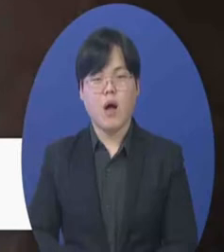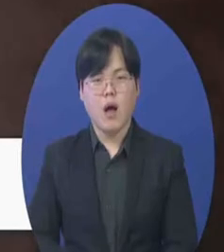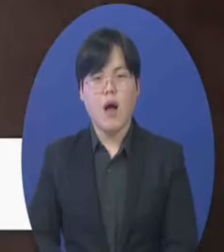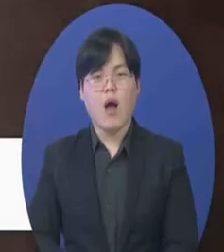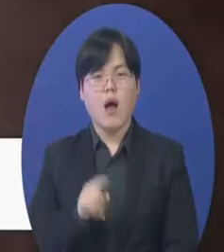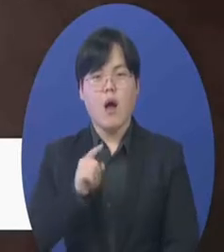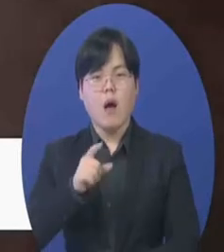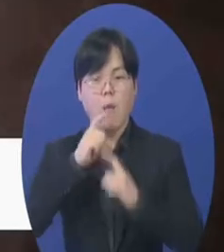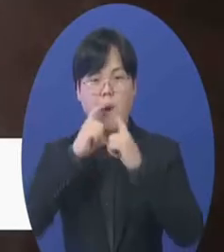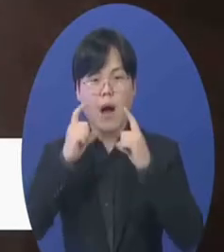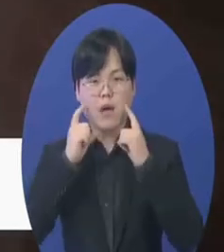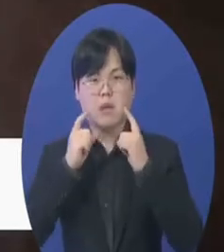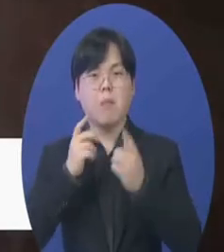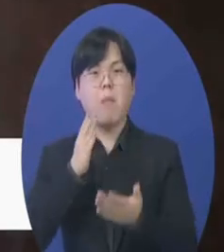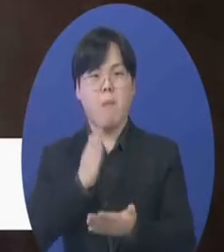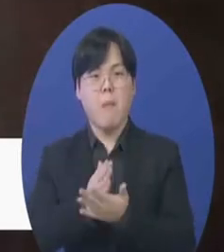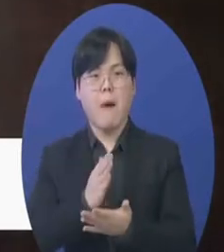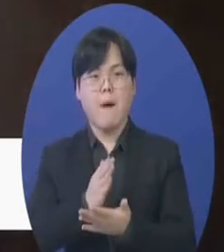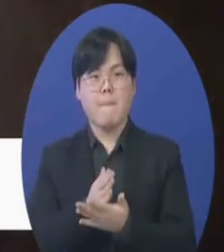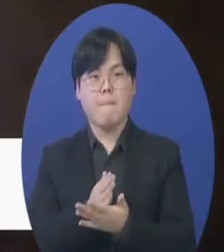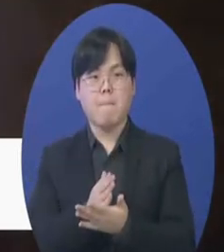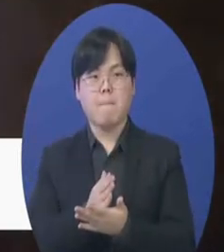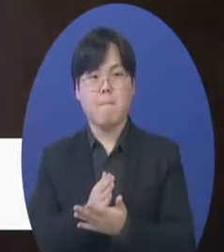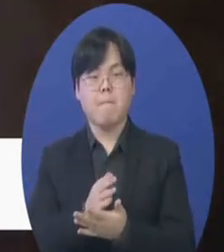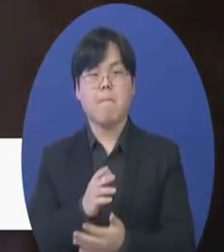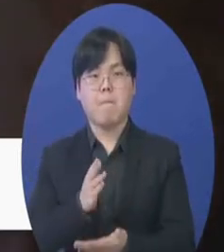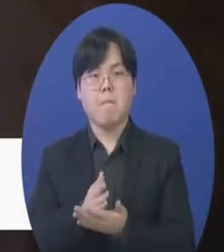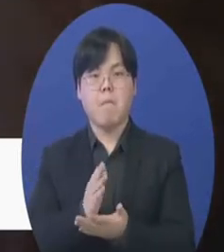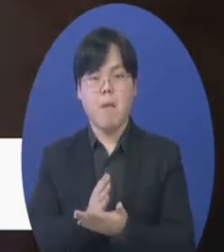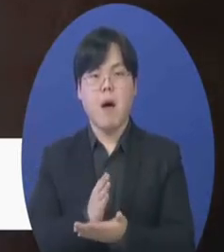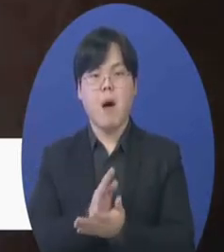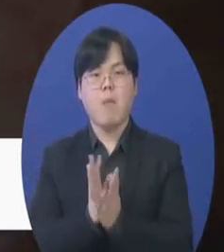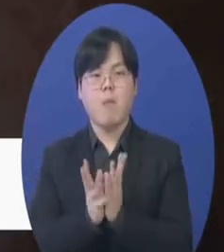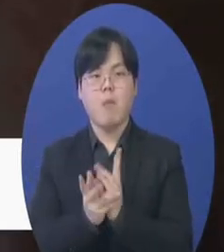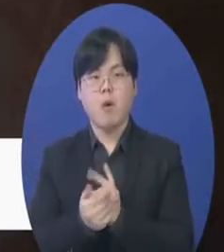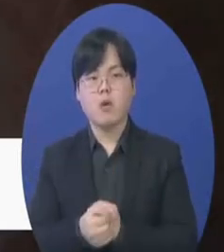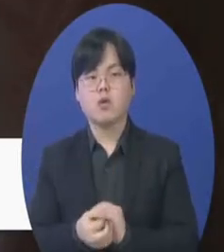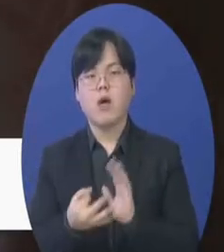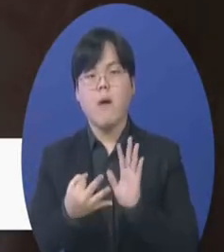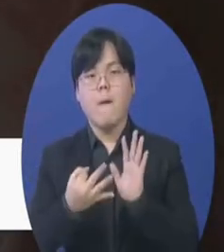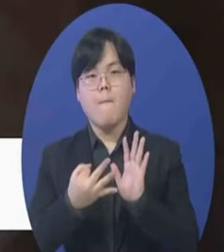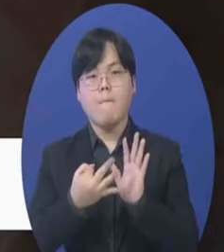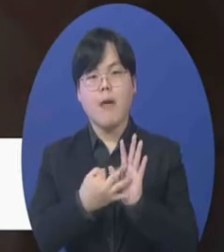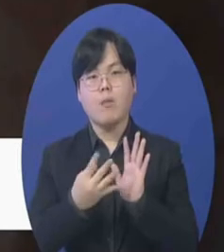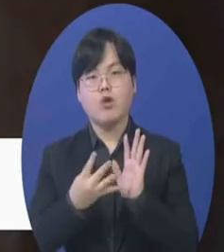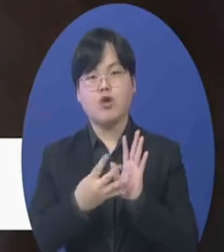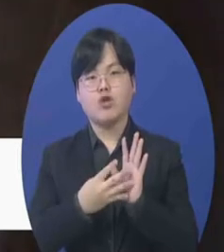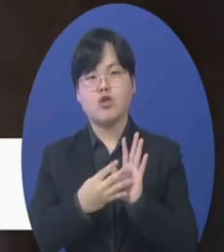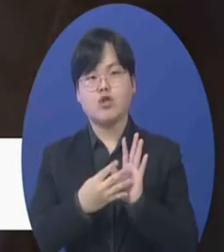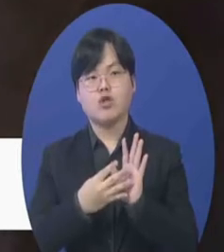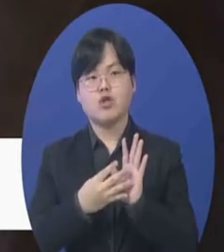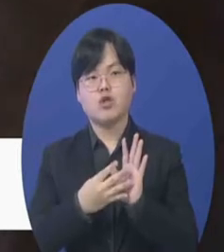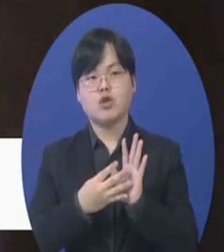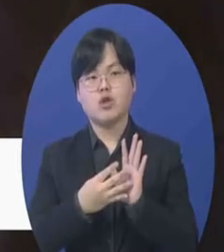маш хөчнөө. Маашгүй явж байгаа юм шиг. Би нэг наан гөрөө юус яхаад гардгий.